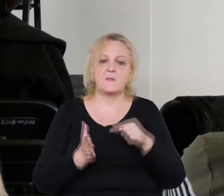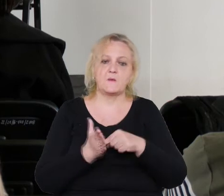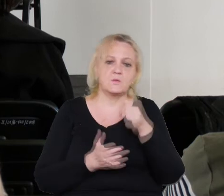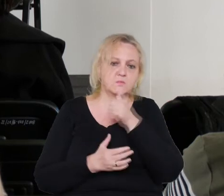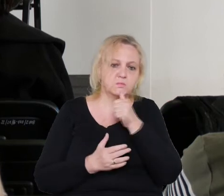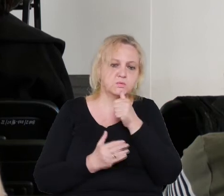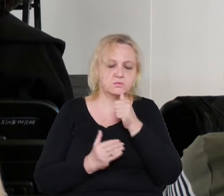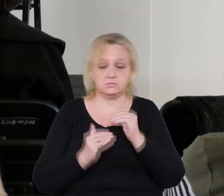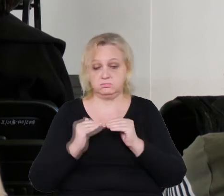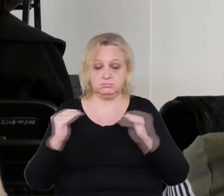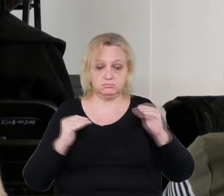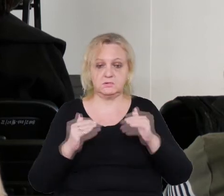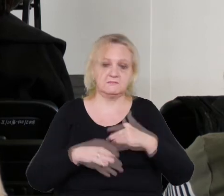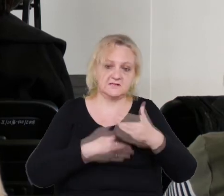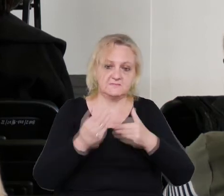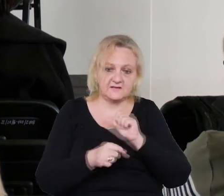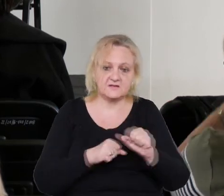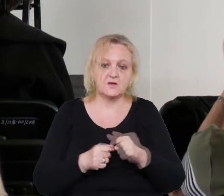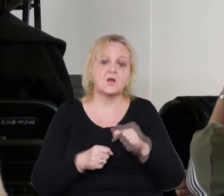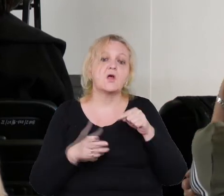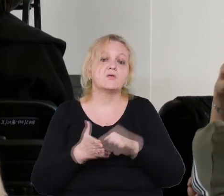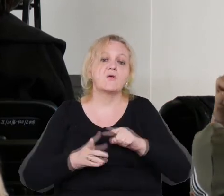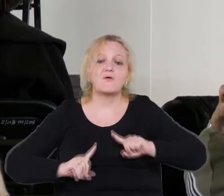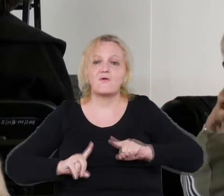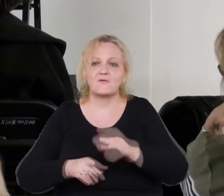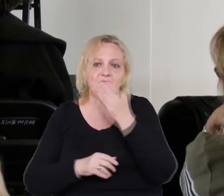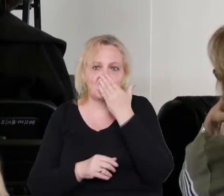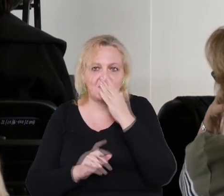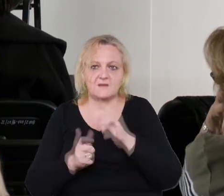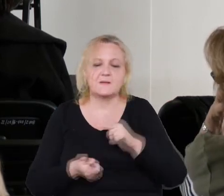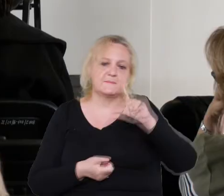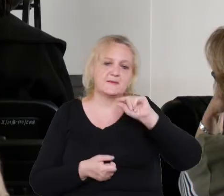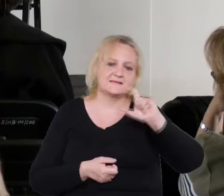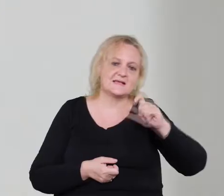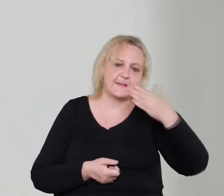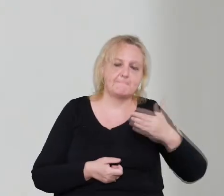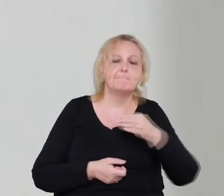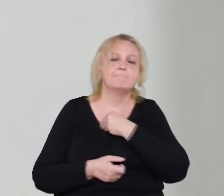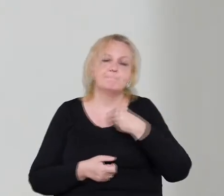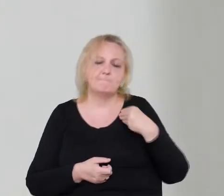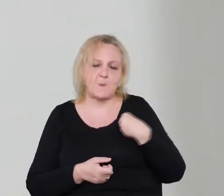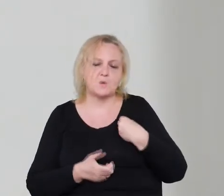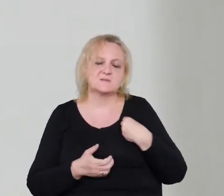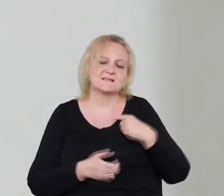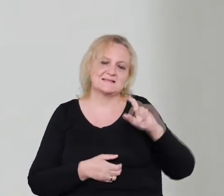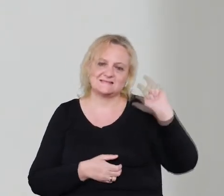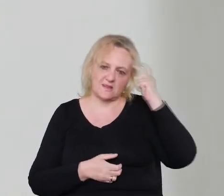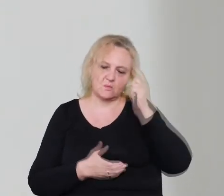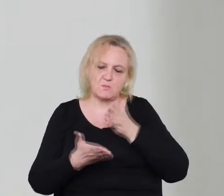śruba destabilizacji będzie się gdzieś tam następować Jeśli chodzi stricte organizację oto pcpm Polskie Centrum Pomocy międzynarodowej